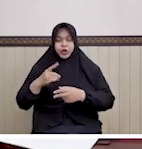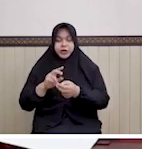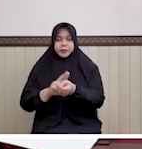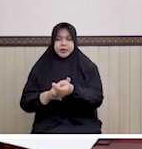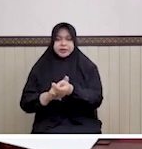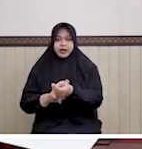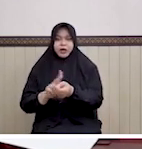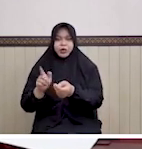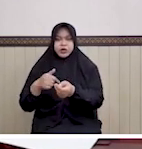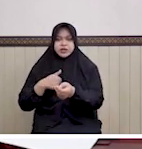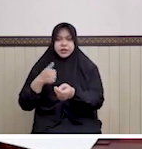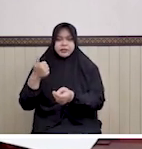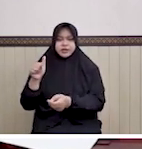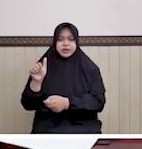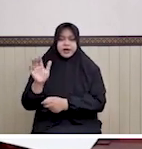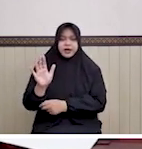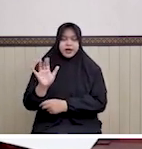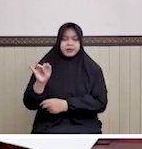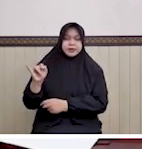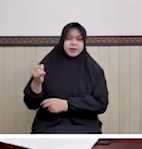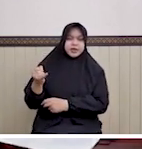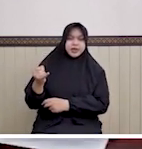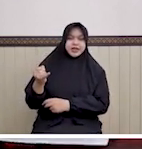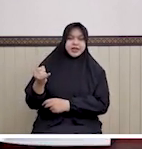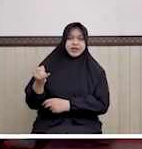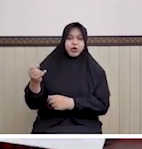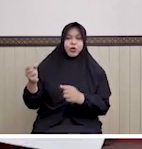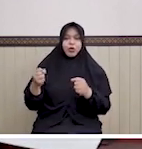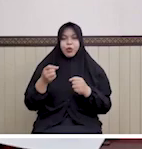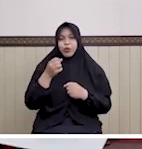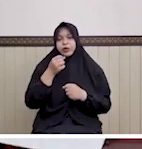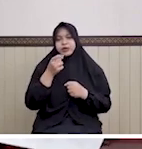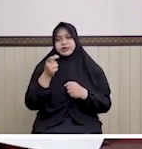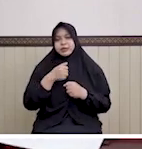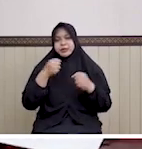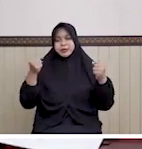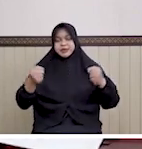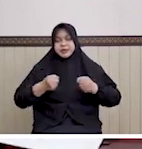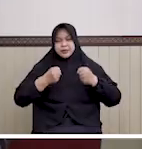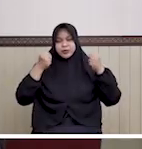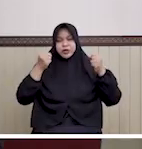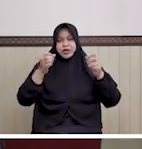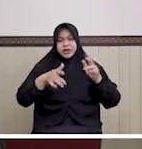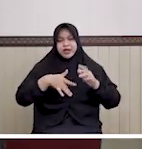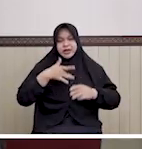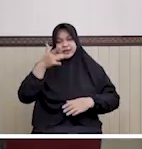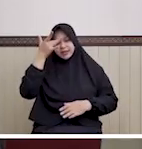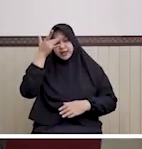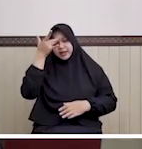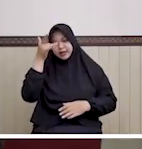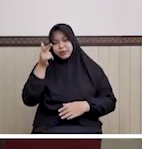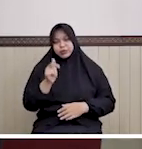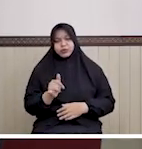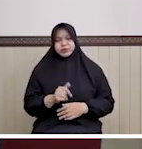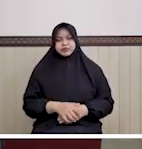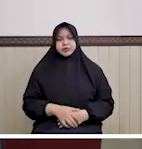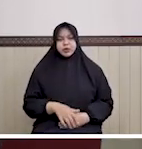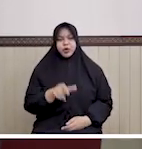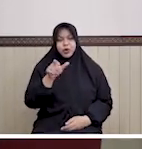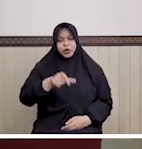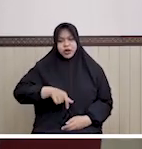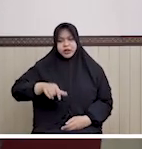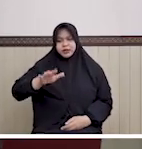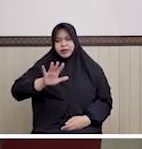kedokter atau saya bisa nggak ya menjadi penyembuh dari rasa sakitmu misalnya gitu kan orang yang